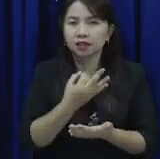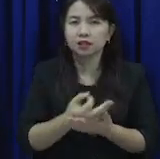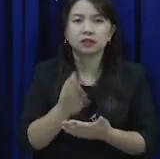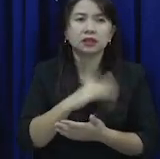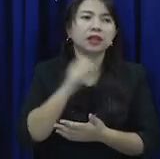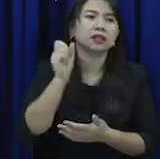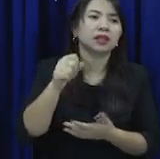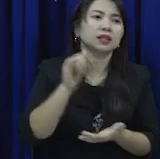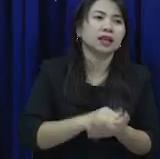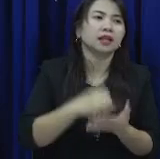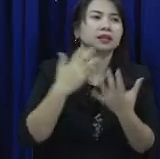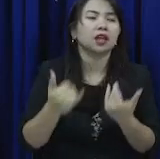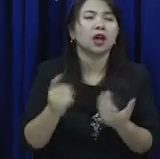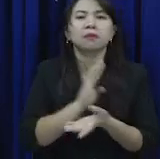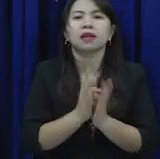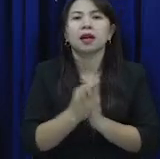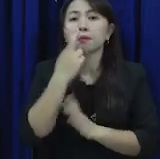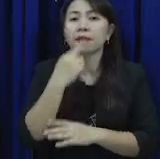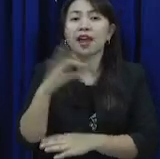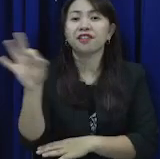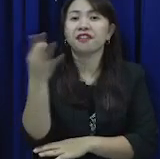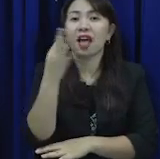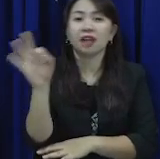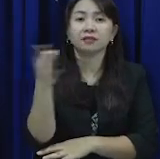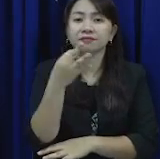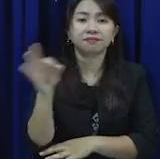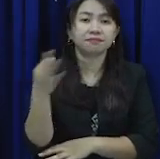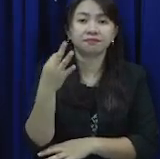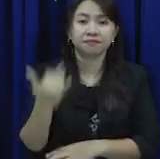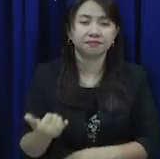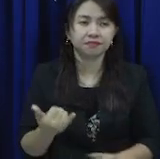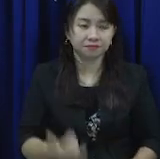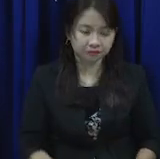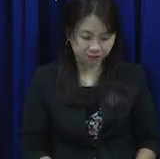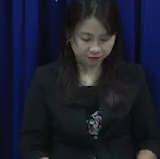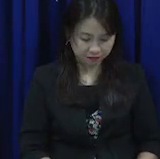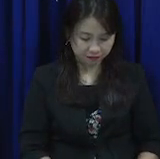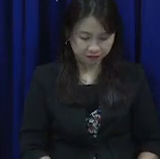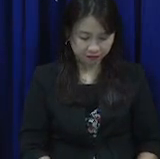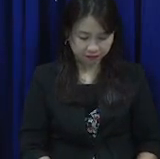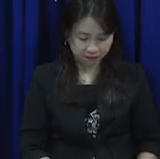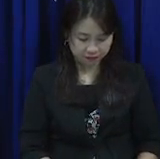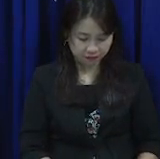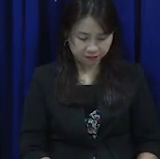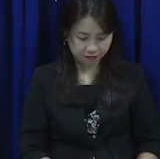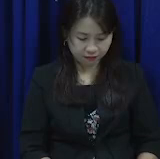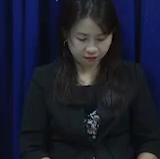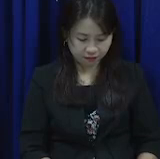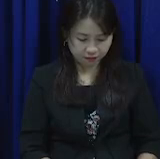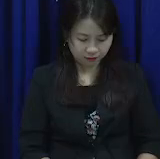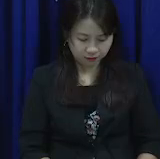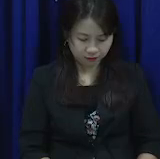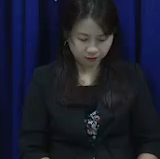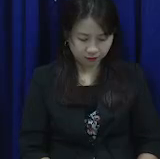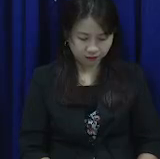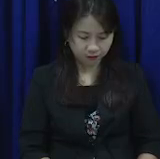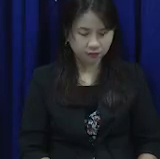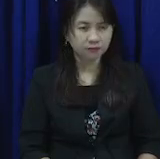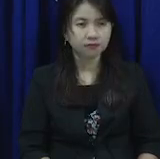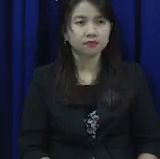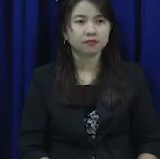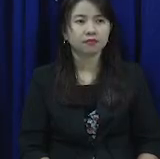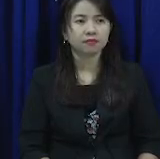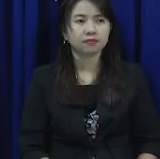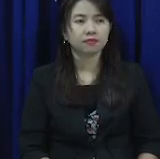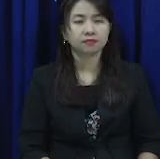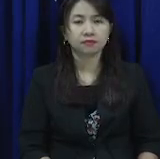flag Yeah Yan na yung red flag naka red barong ako Yan na yung red flag ngayon yan para sa